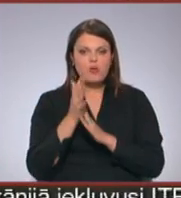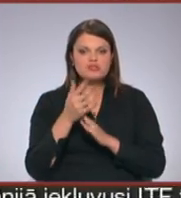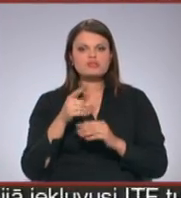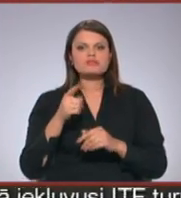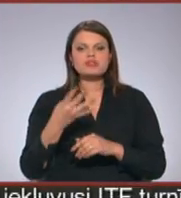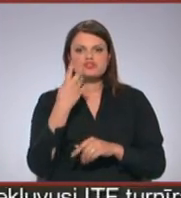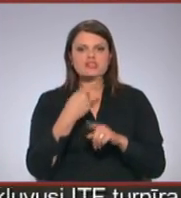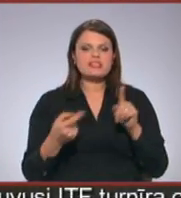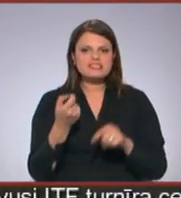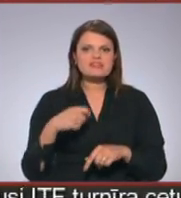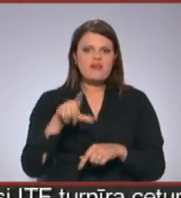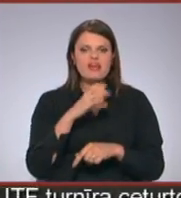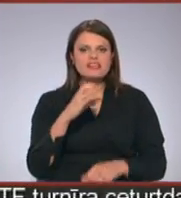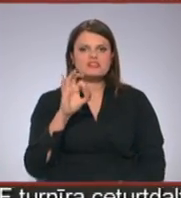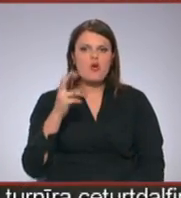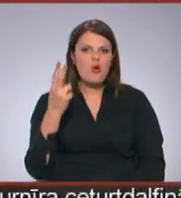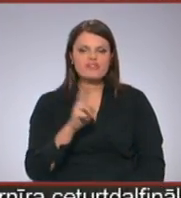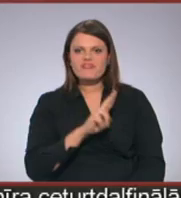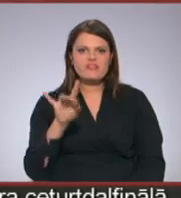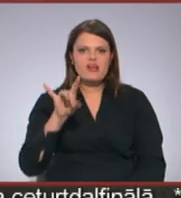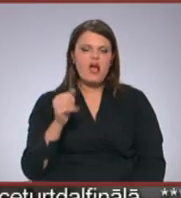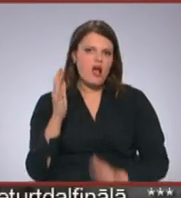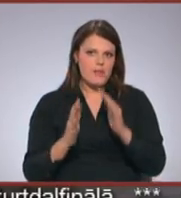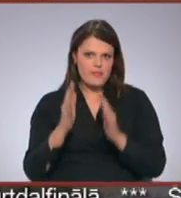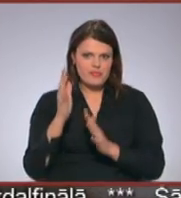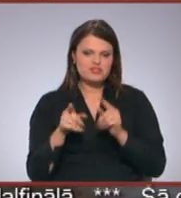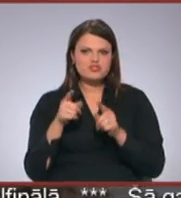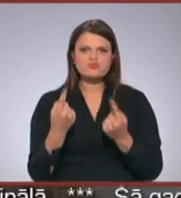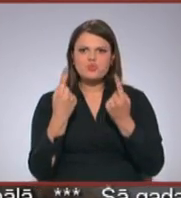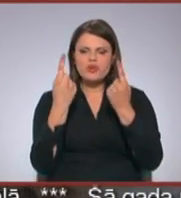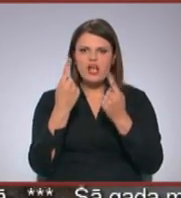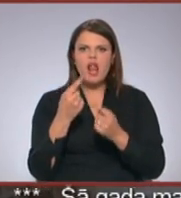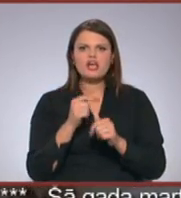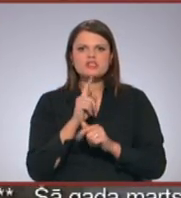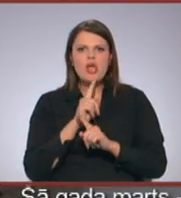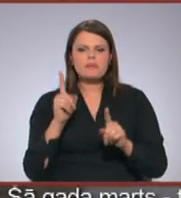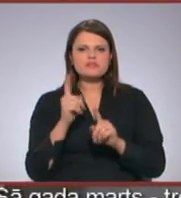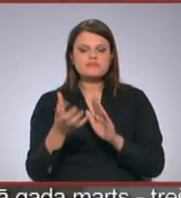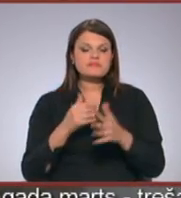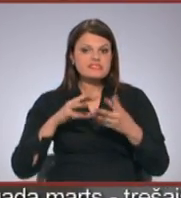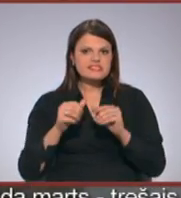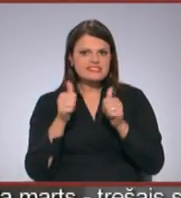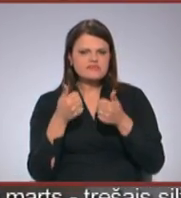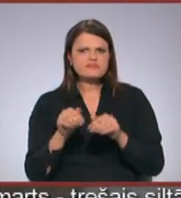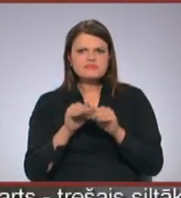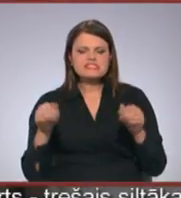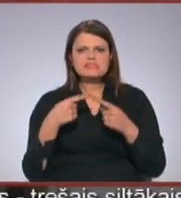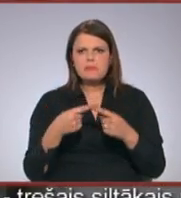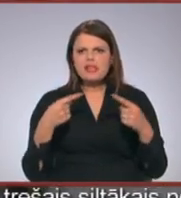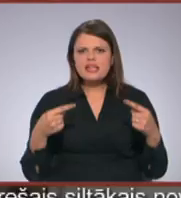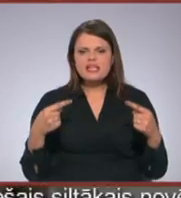absorbē 4 reizes vairāk CO2 nekā hektārs meža. Šīs unikālās īpašības ņemtas vērā, izveidojot